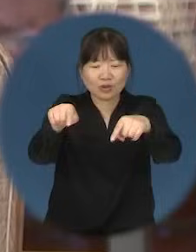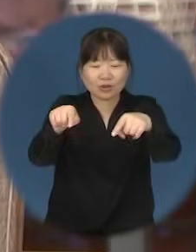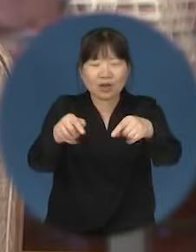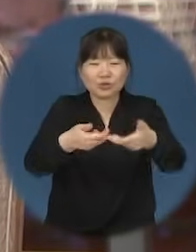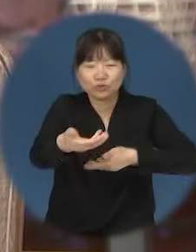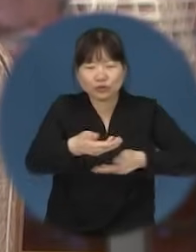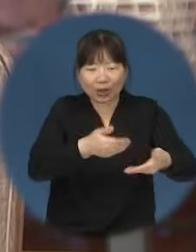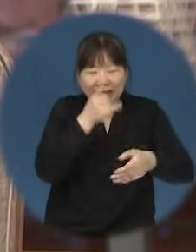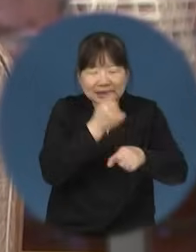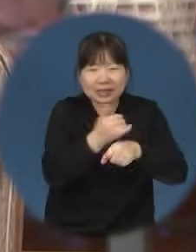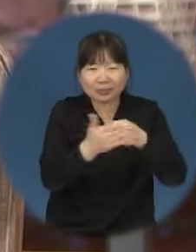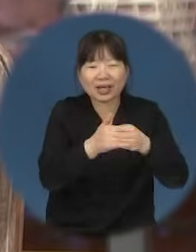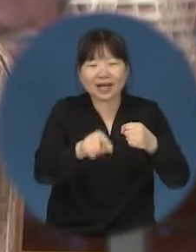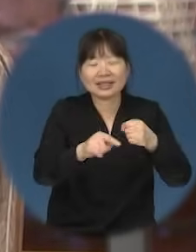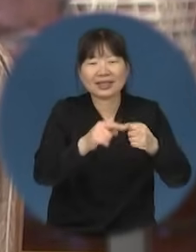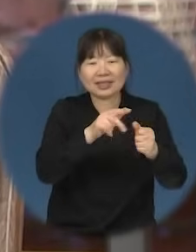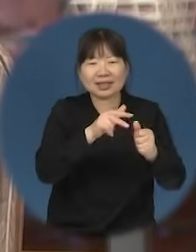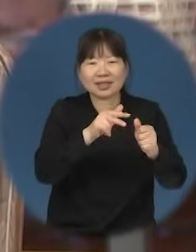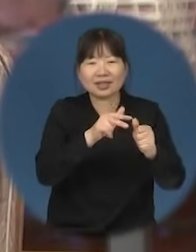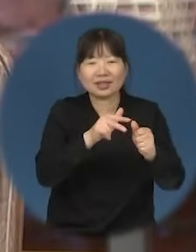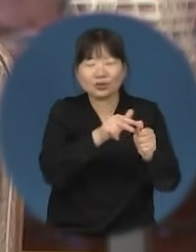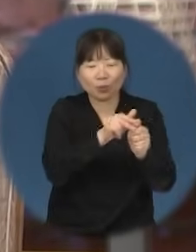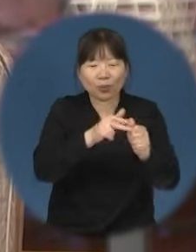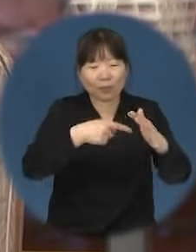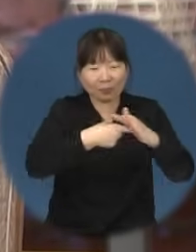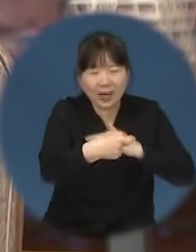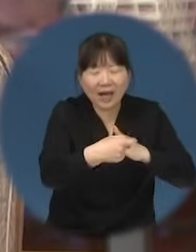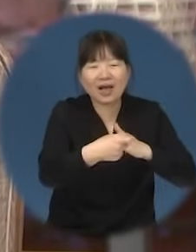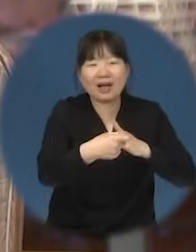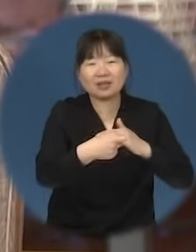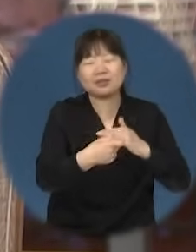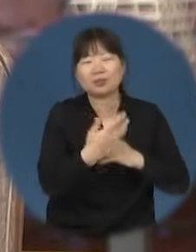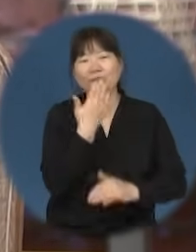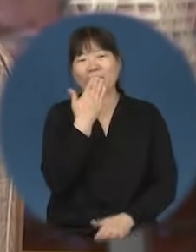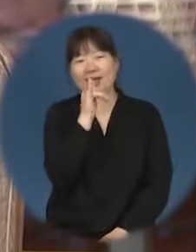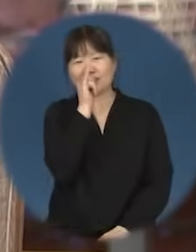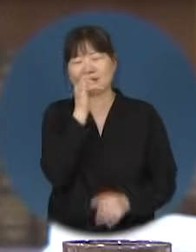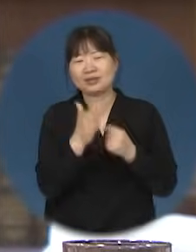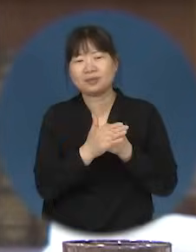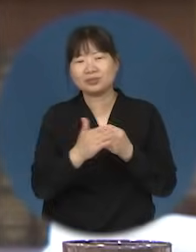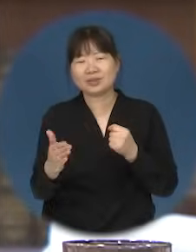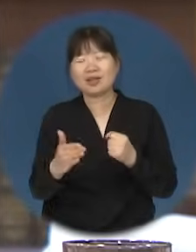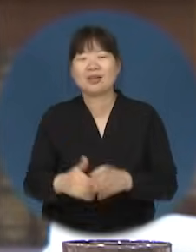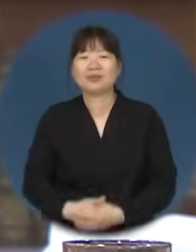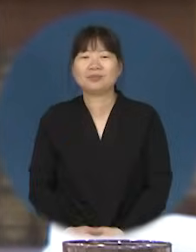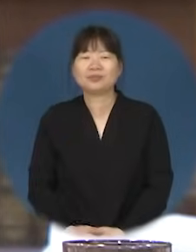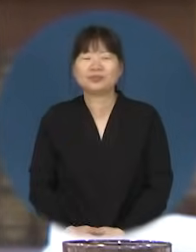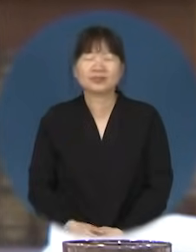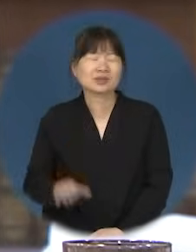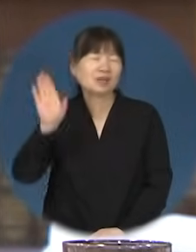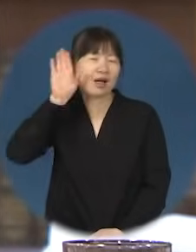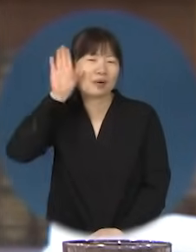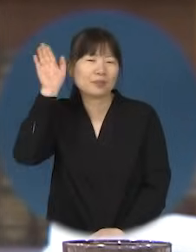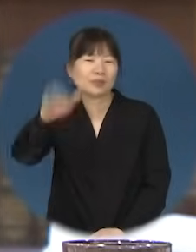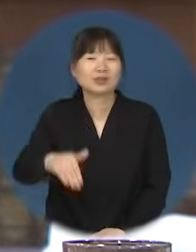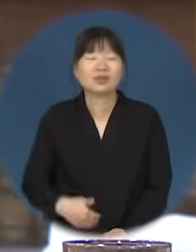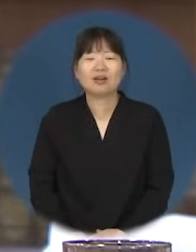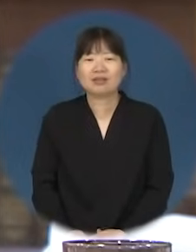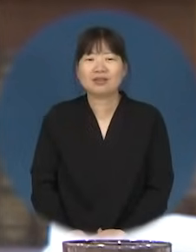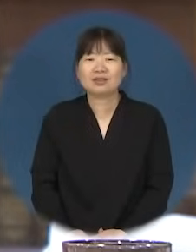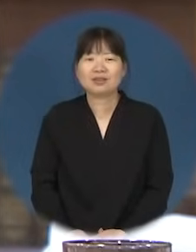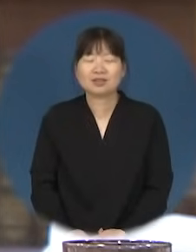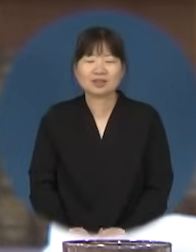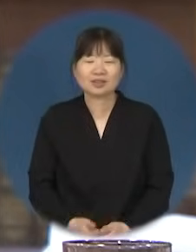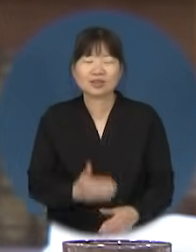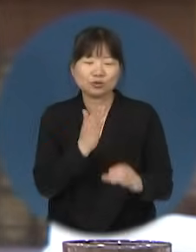요게 털리면 다 털리게 되는 거죠. 그래서 이제 그런 거를 이용해서 이제 해킹을 그럼 앞으로는 하죠. 그런 이